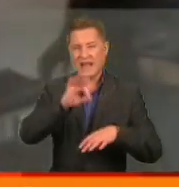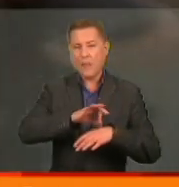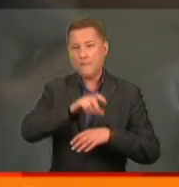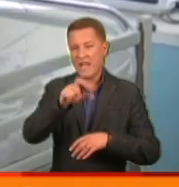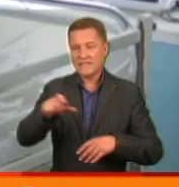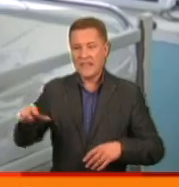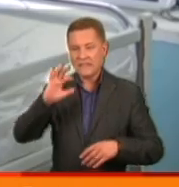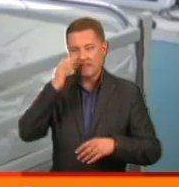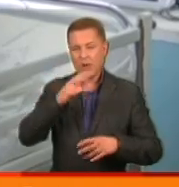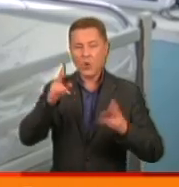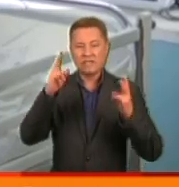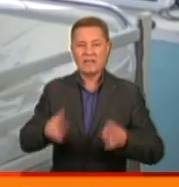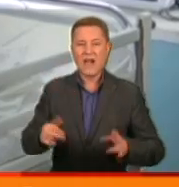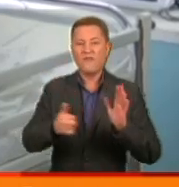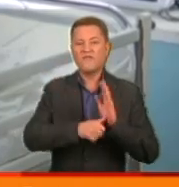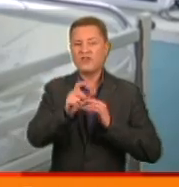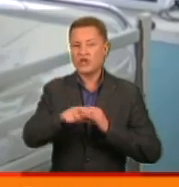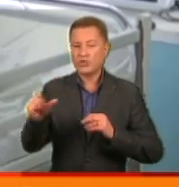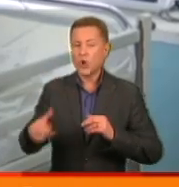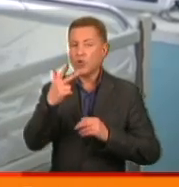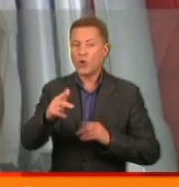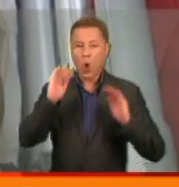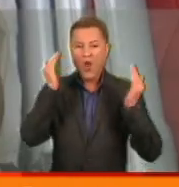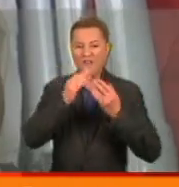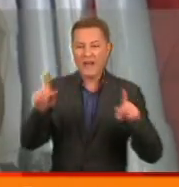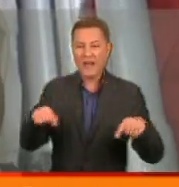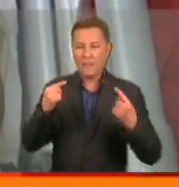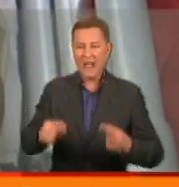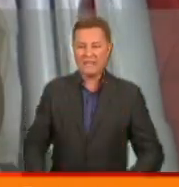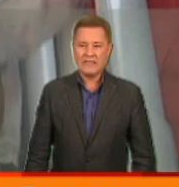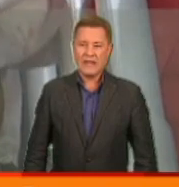пацієнтів серйозних травм в 6, троє з них у реанімації.